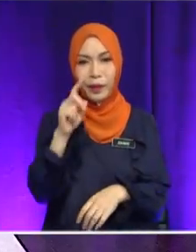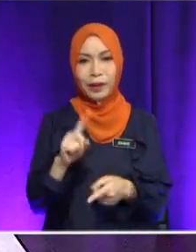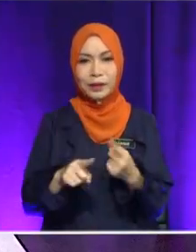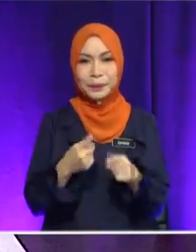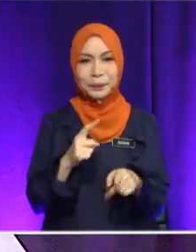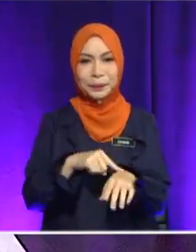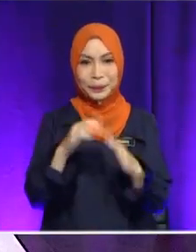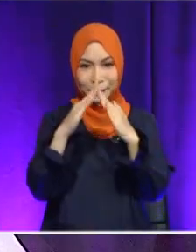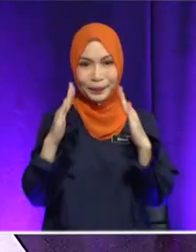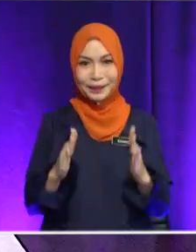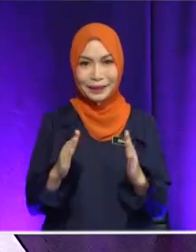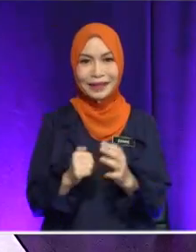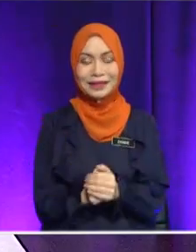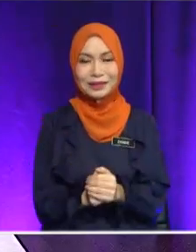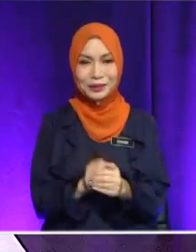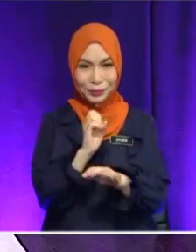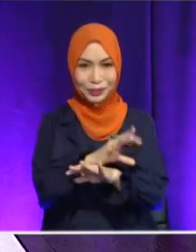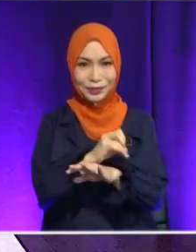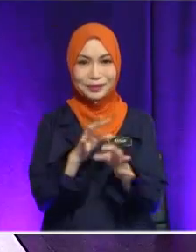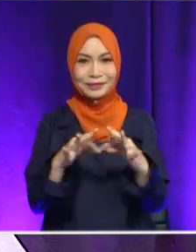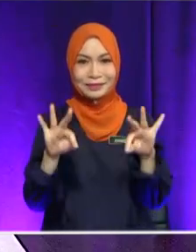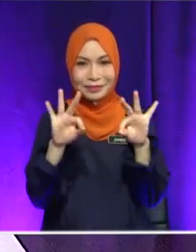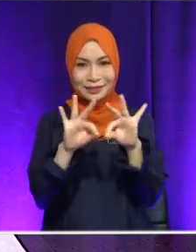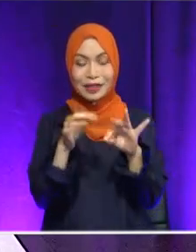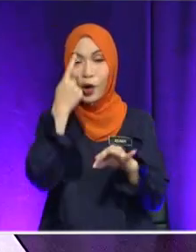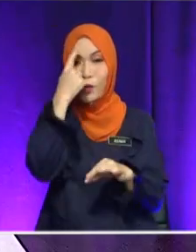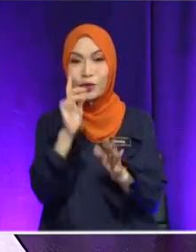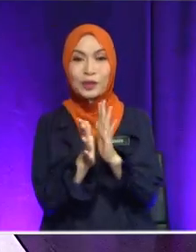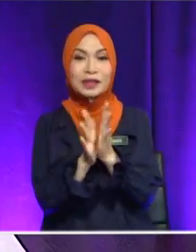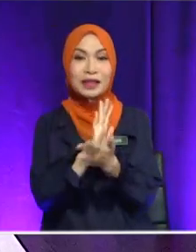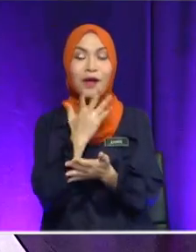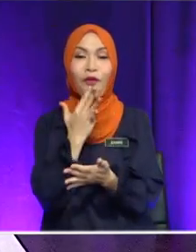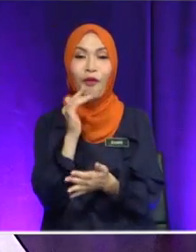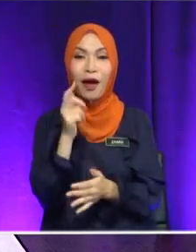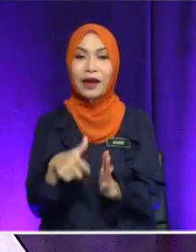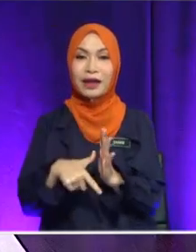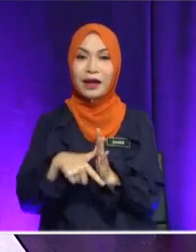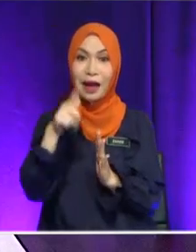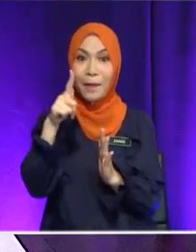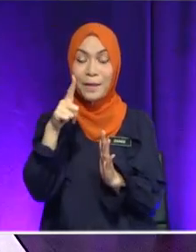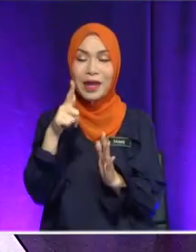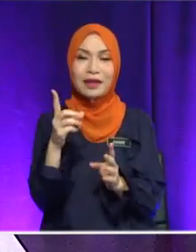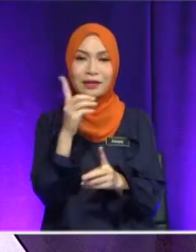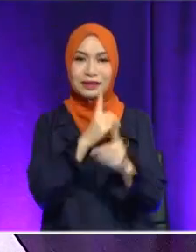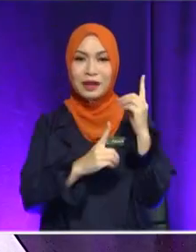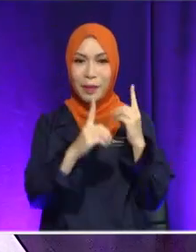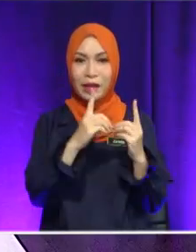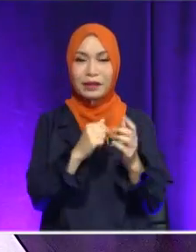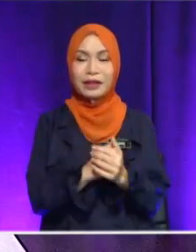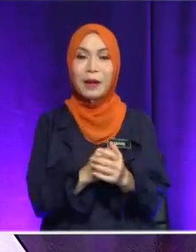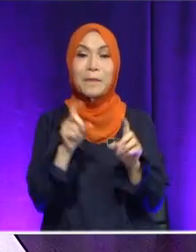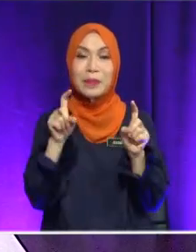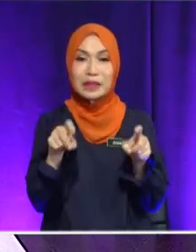dengan untuk menjadikan wanita itu lebih dramatis kita bolehlah campur antara dua warna iya